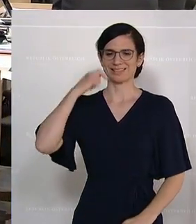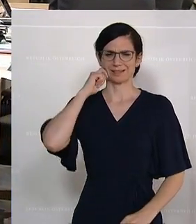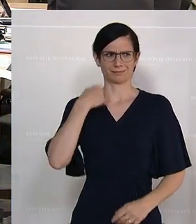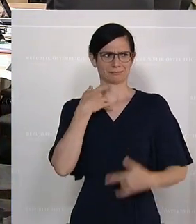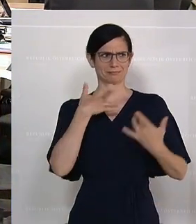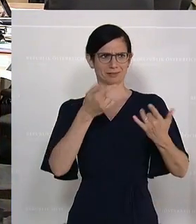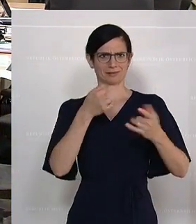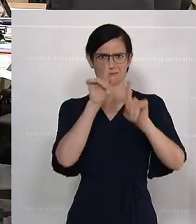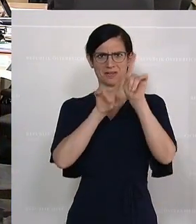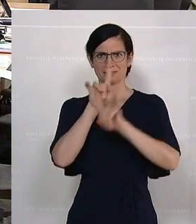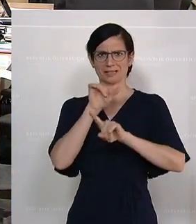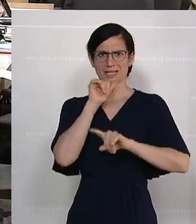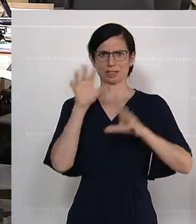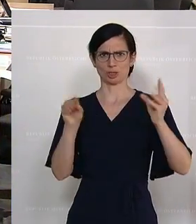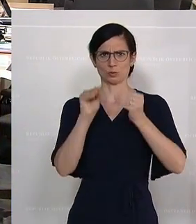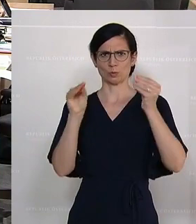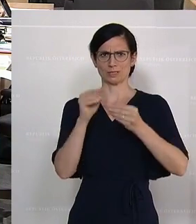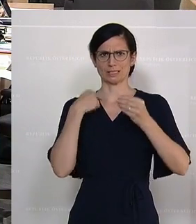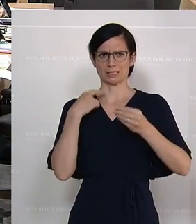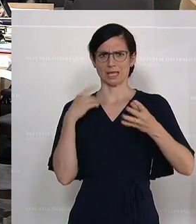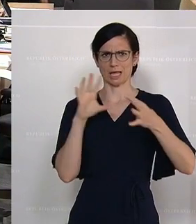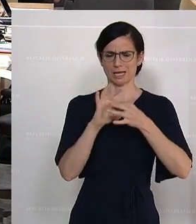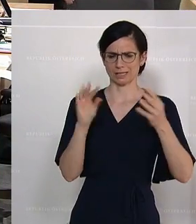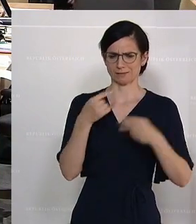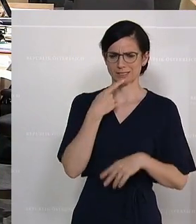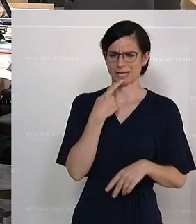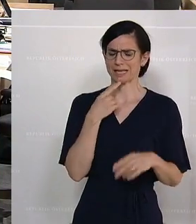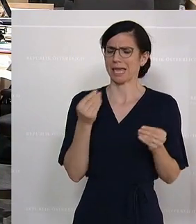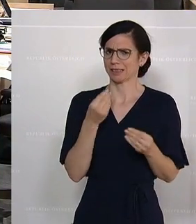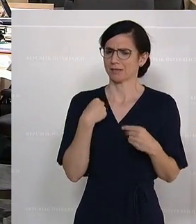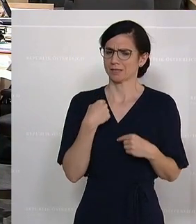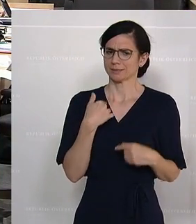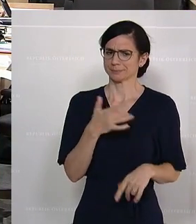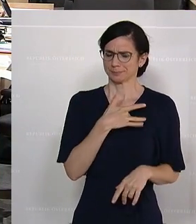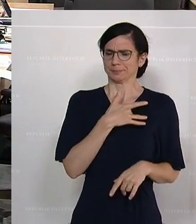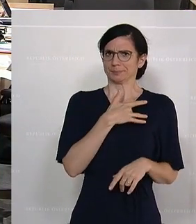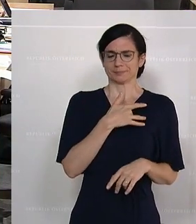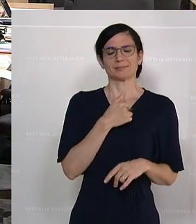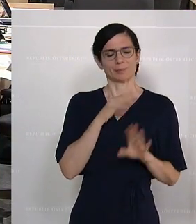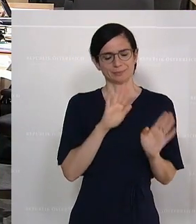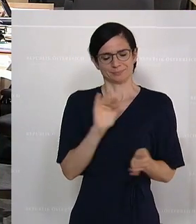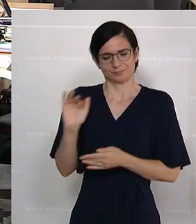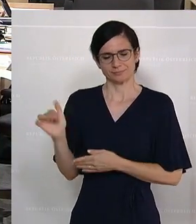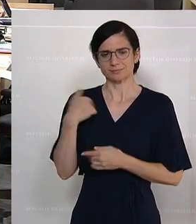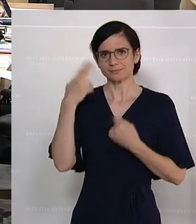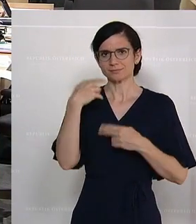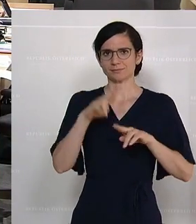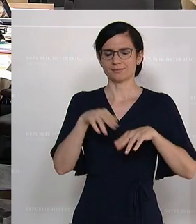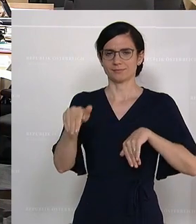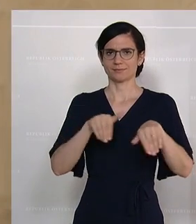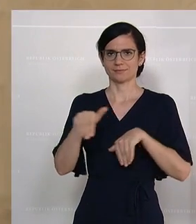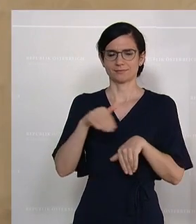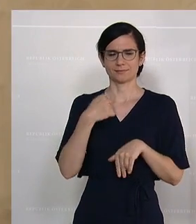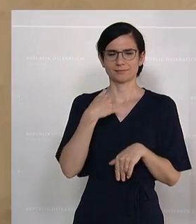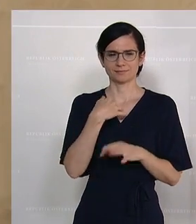saxinger von der svp an bord ist nun viel kuchen von der sp herr bundesminister jetzt ganz genau